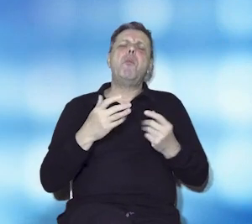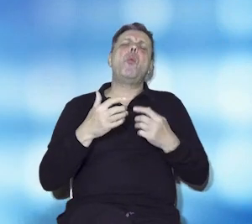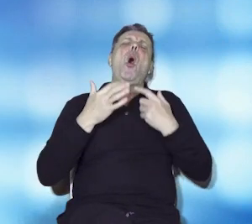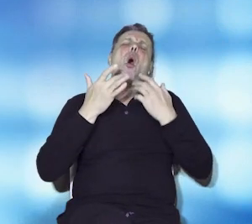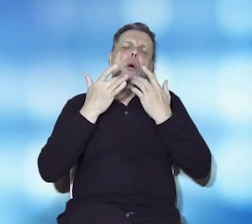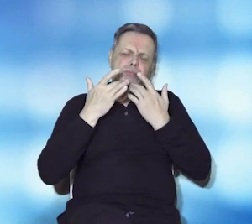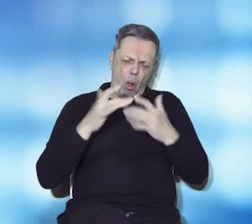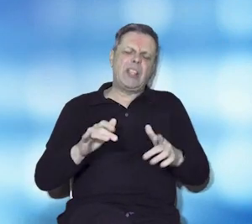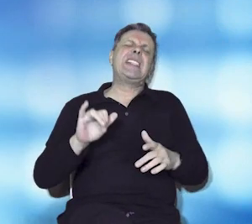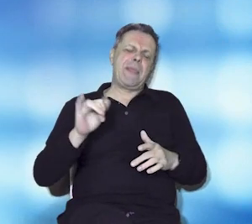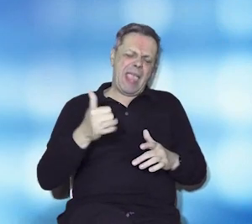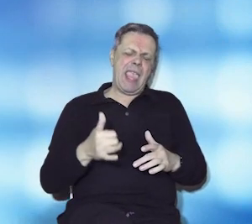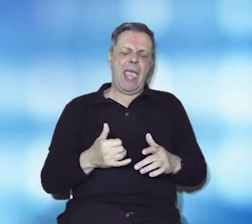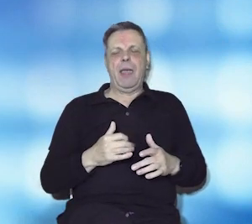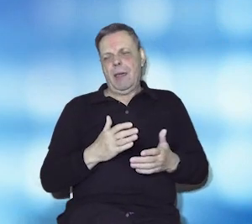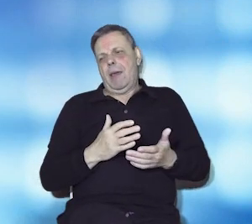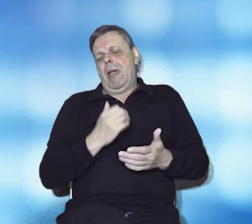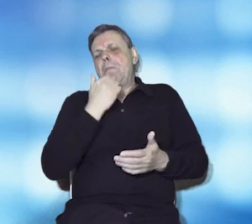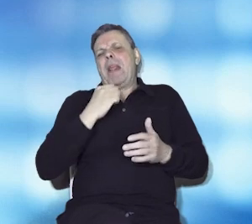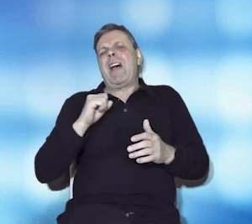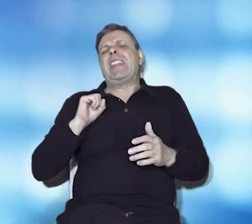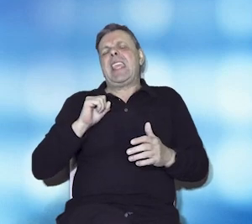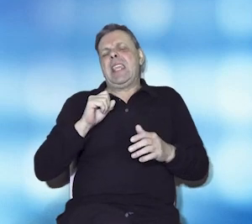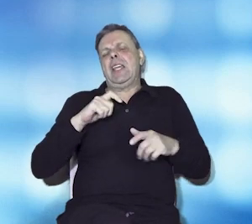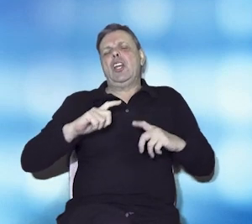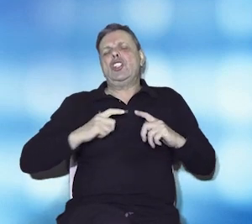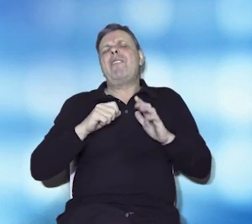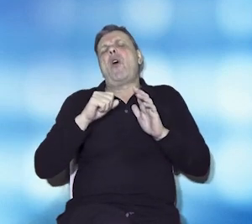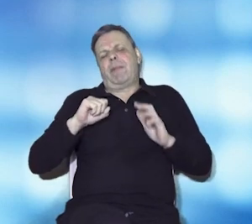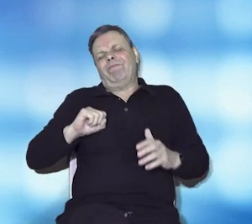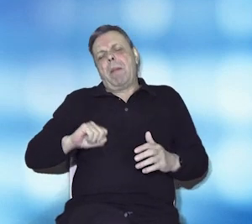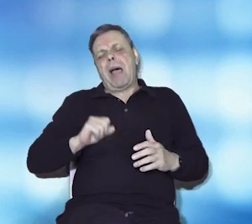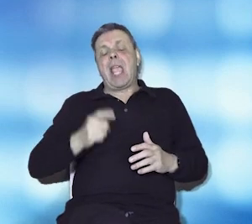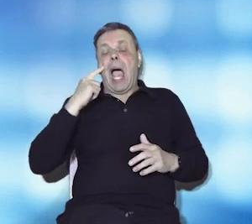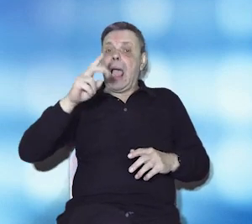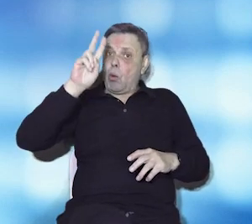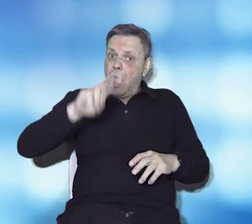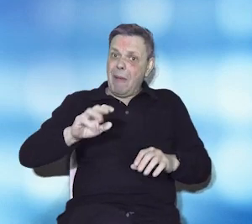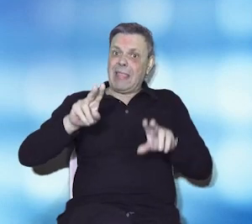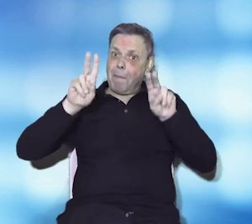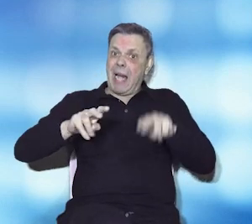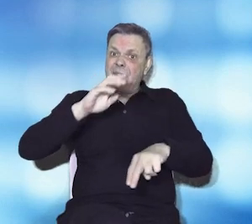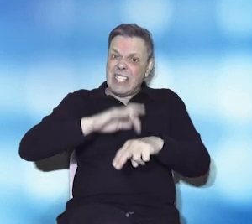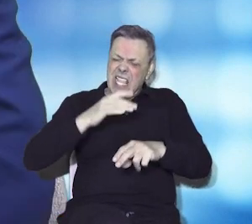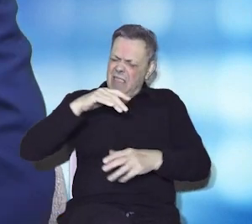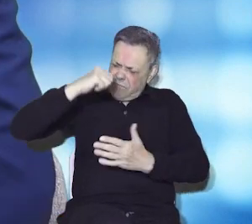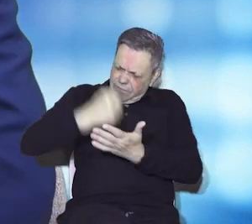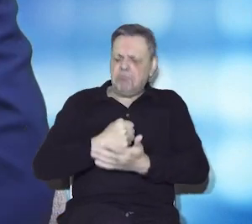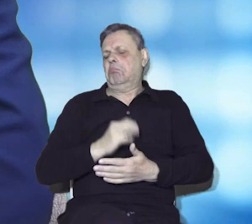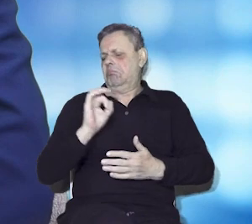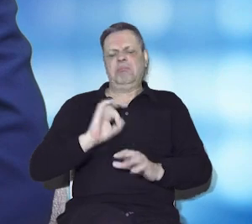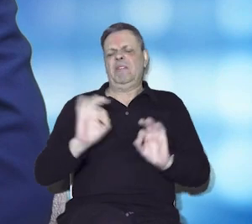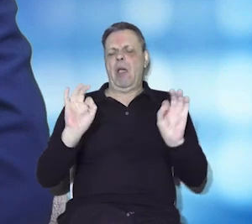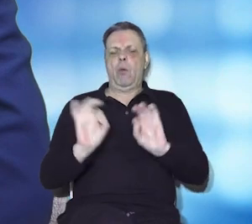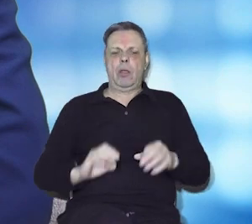prezuto kroz cijeli život, pogotovo privatni život pati na to, ali ako imate pravi cilj i ustrajni ste u tome, onda sve vrijedi. Nije bilo